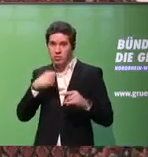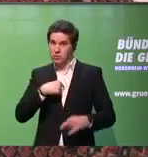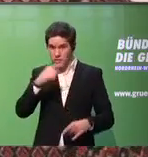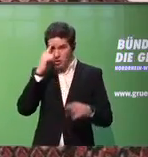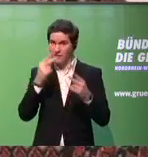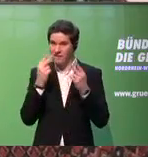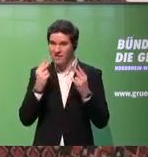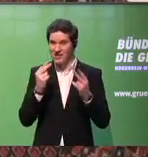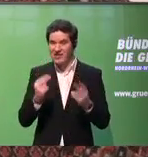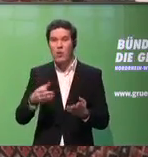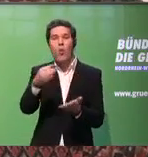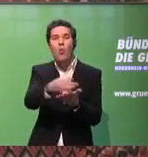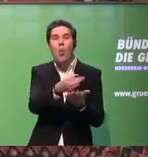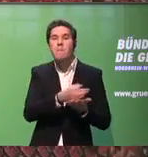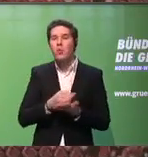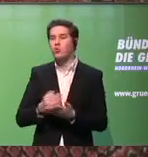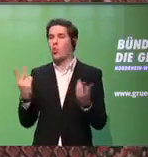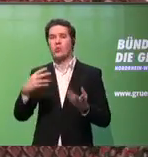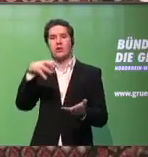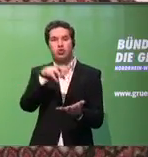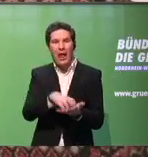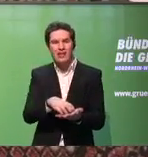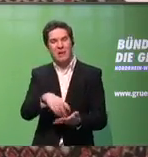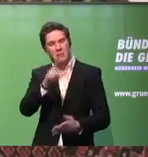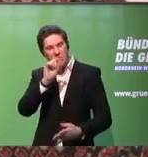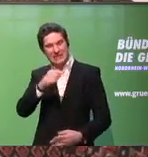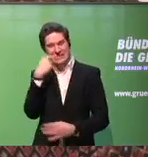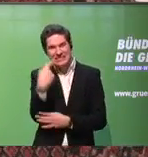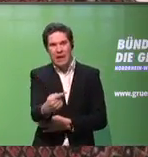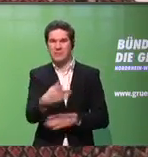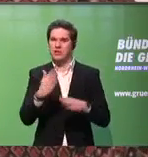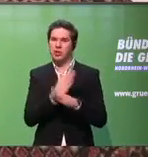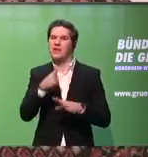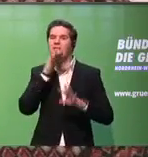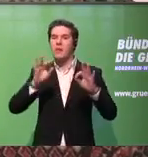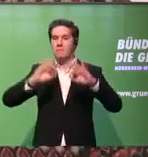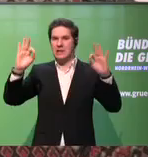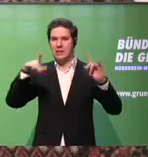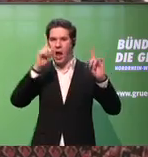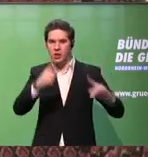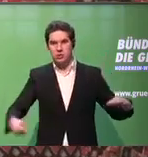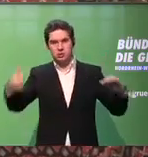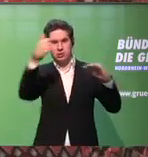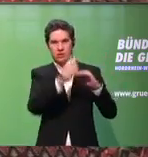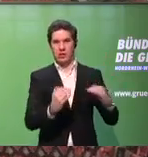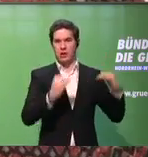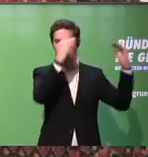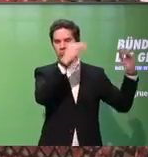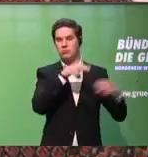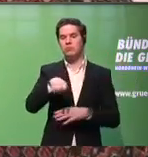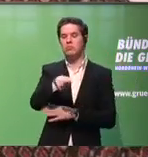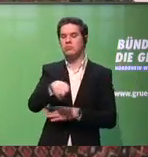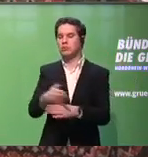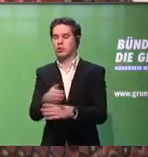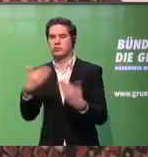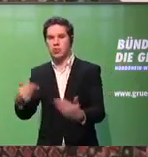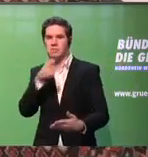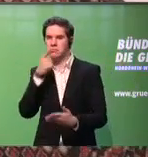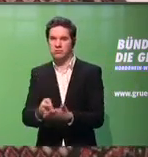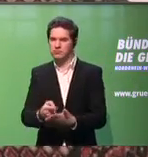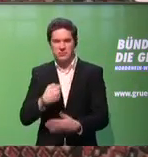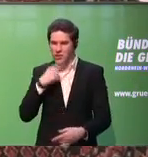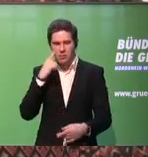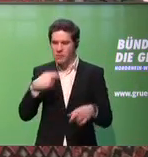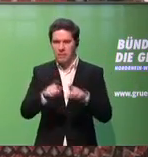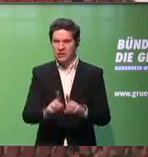in den Städten, in den Regionen besser entschieden werden können, besser beurteilt werden können als in Brüssel. Und ich